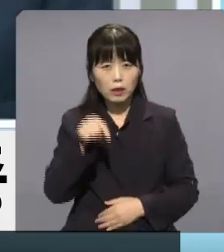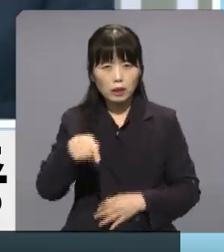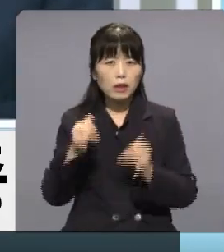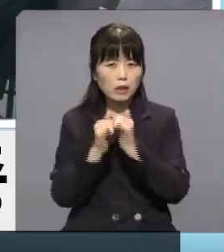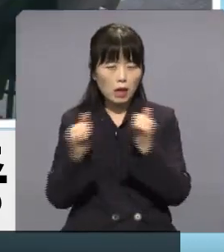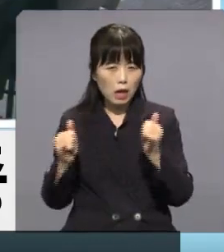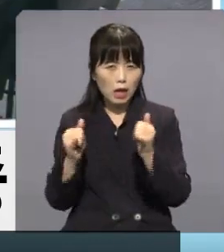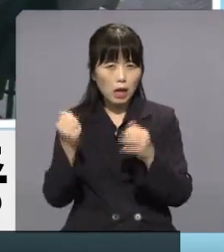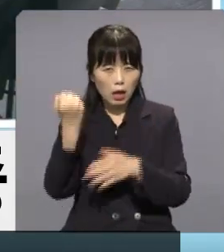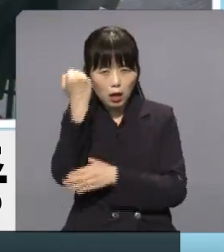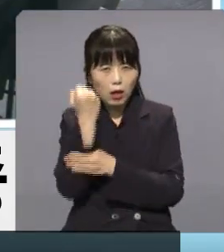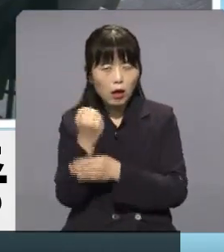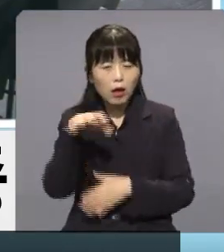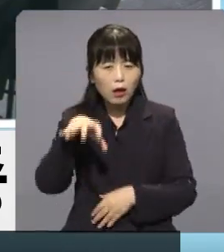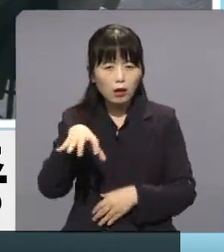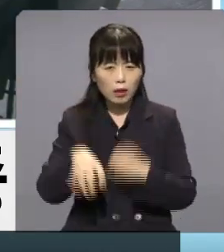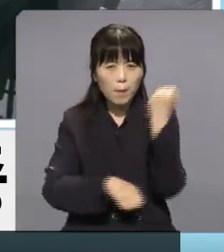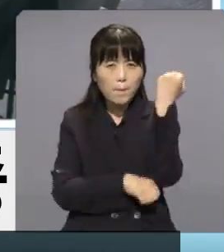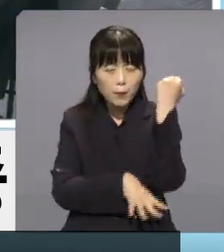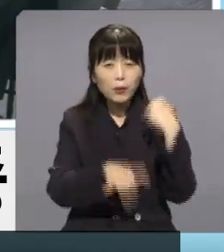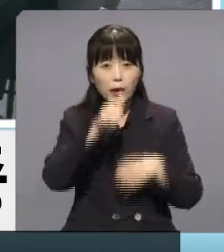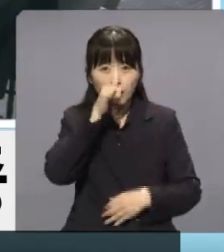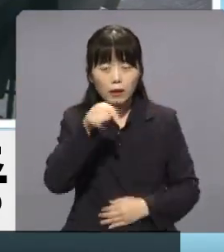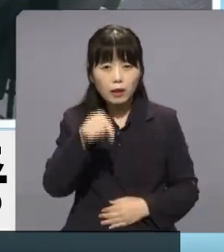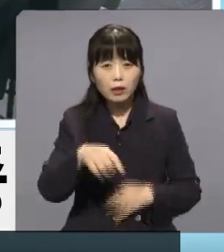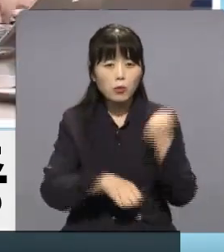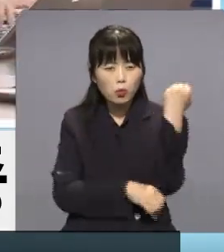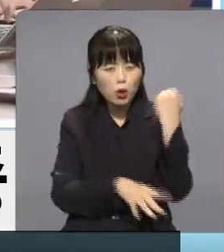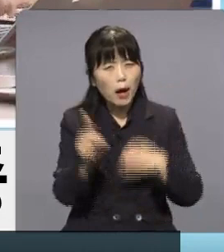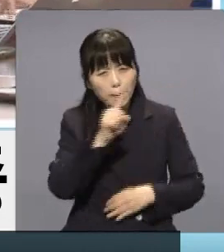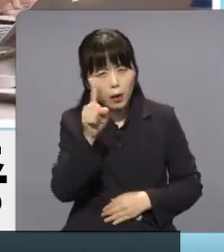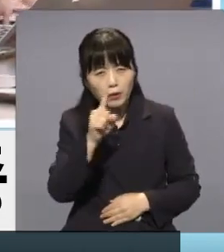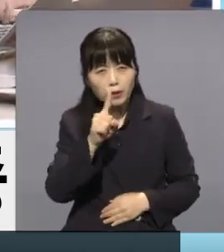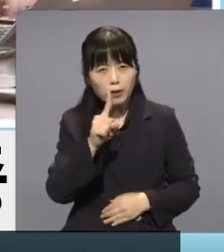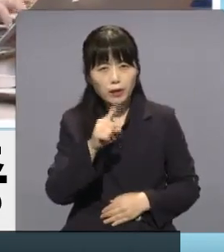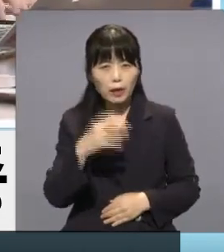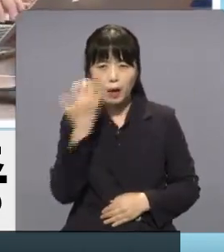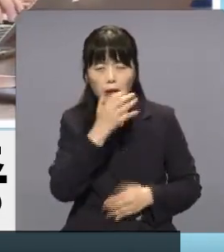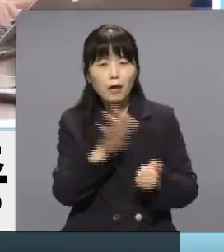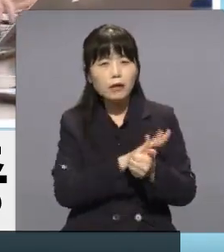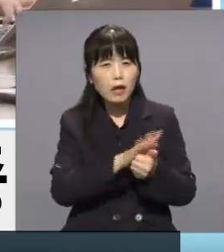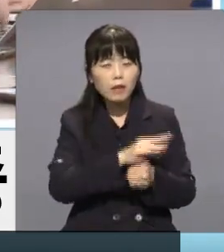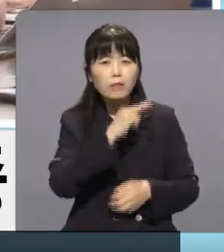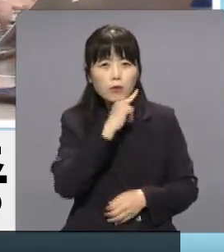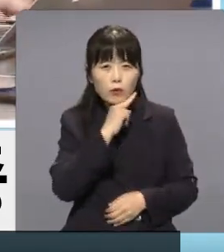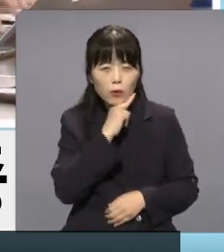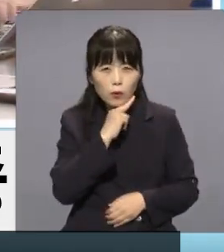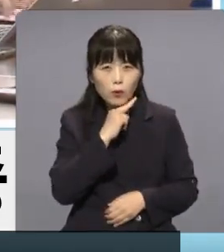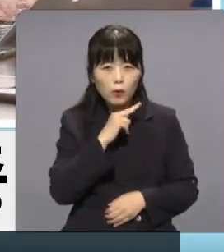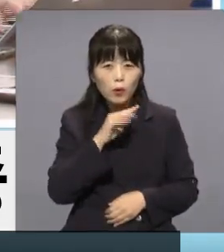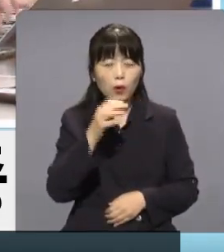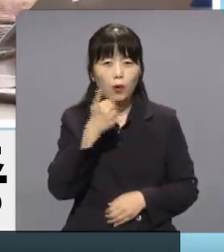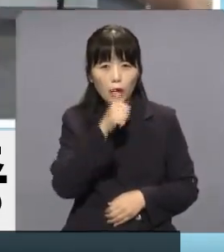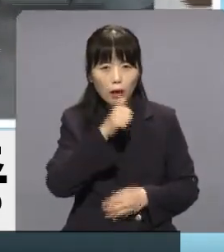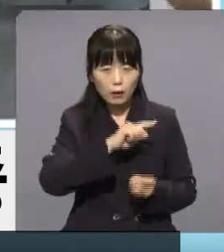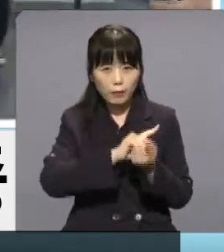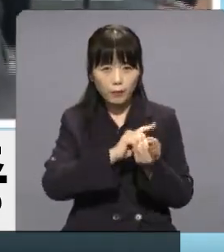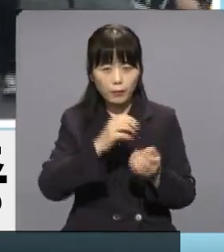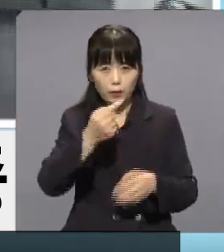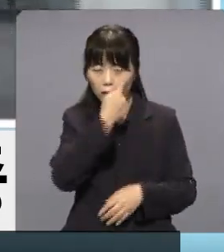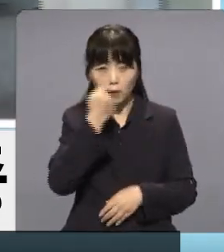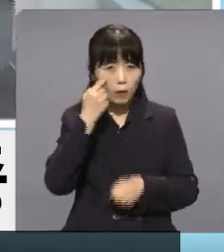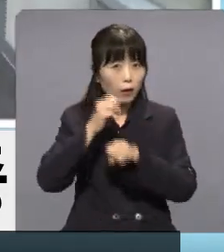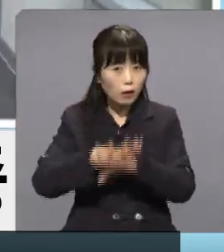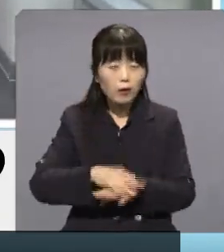골문 됐기 때문에 가장 중요하게 뿌리가 있잖아요 이 뿌리가 뭔가 바로 성상납 꼬 알스 수제 했고 알리고 드립니다